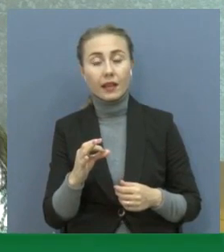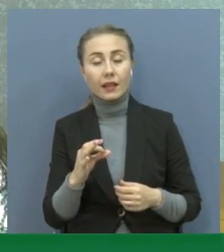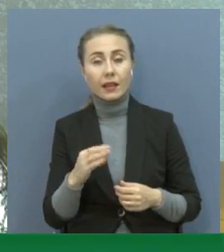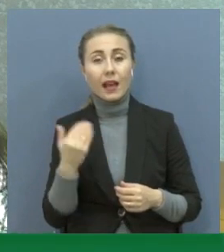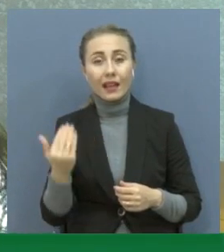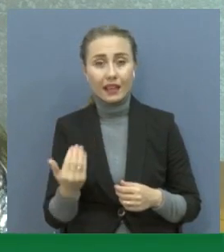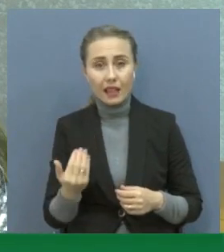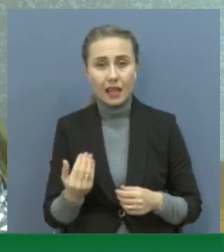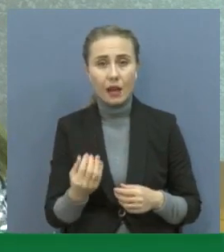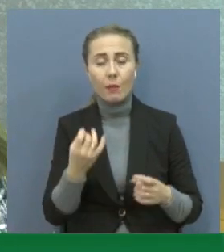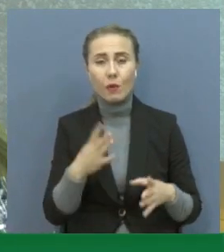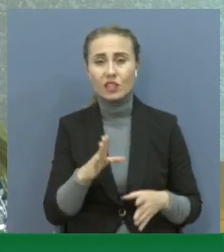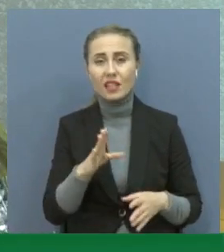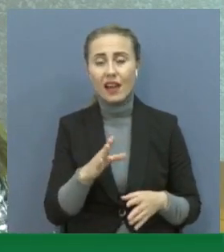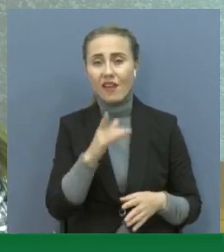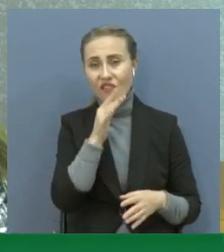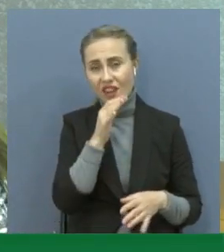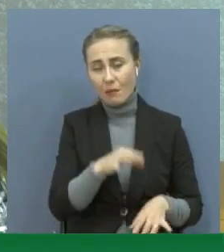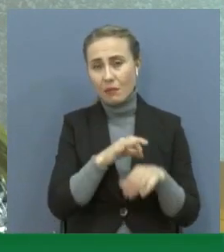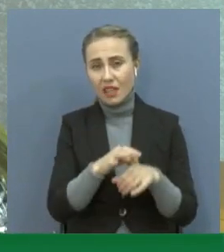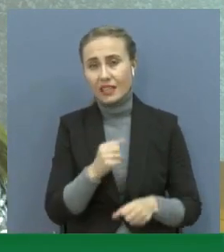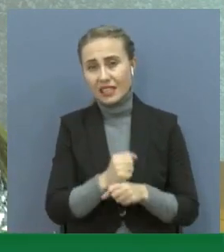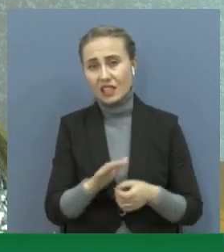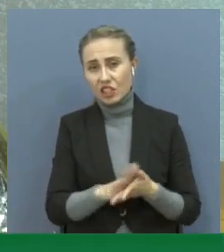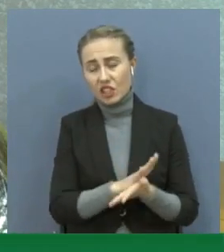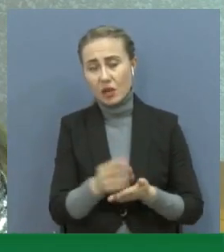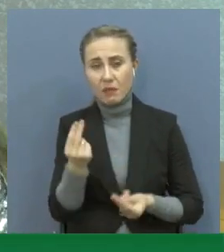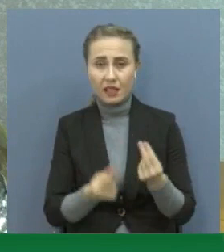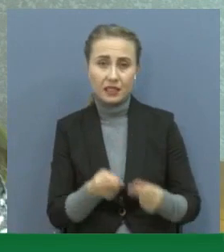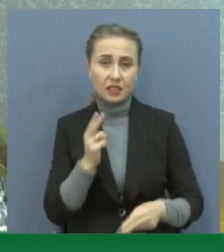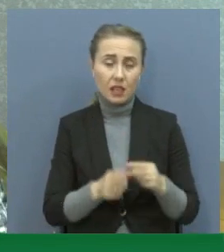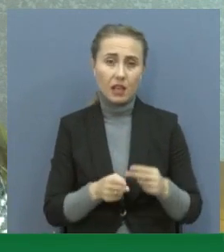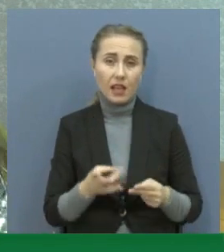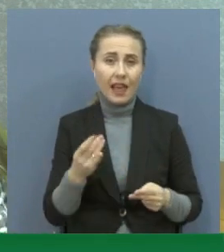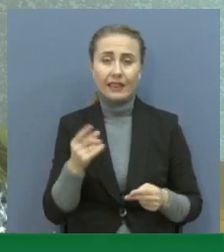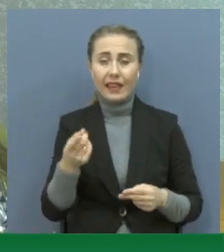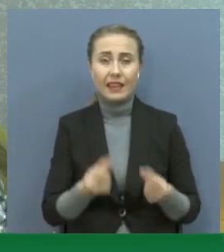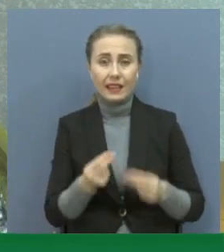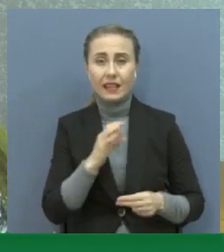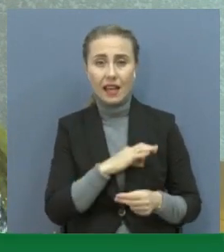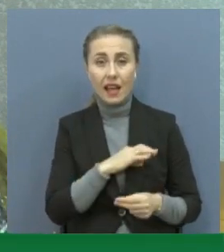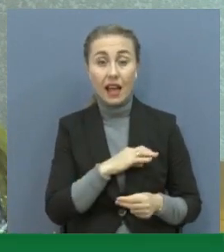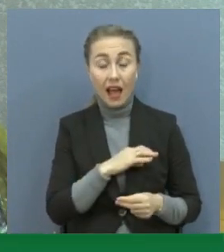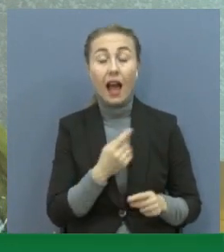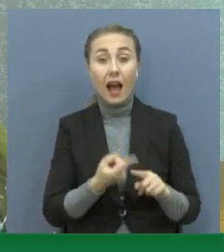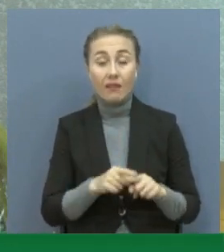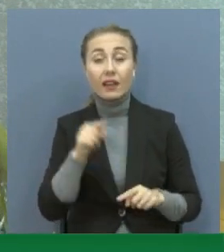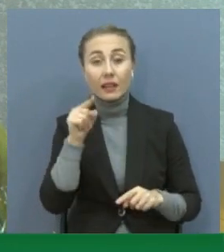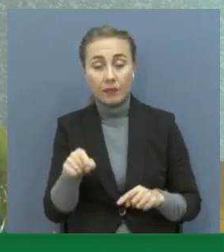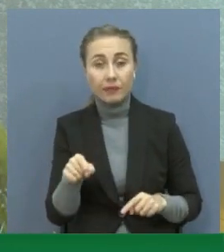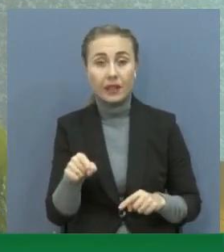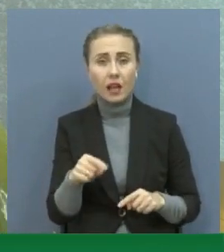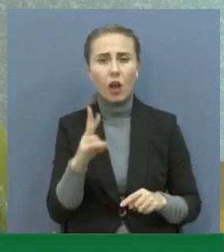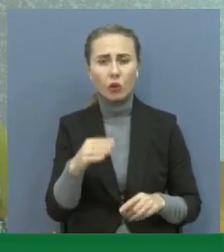для них это как времяпровождение. Просто им делать нечего, поиграли, закончили. Это не игроманы. А вот азартные, те, кто